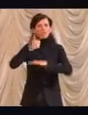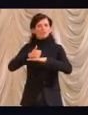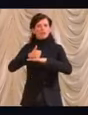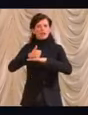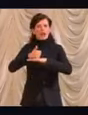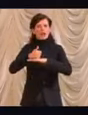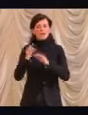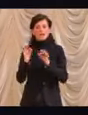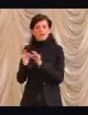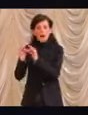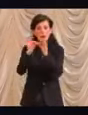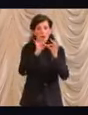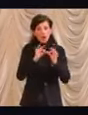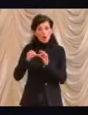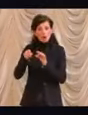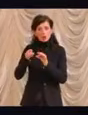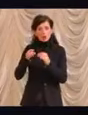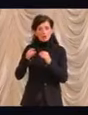comune?